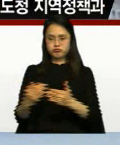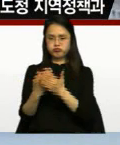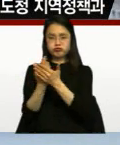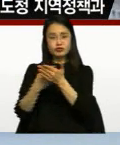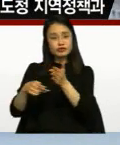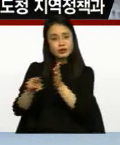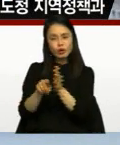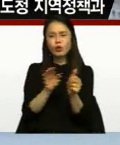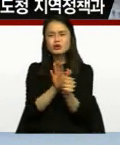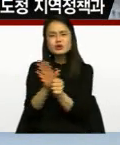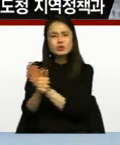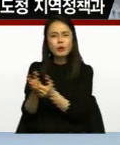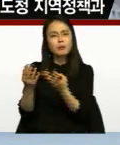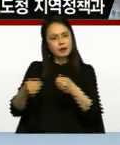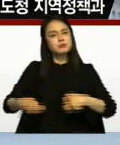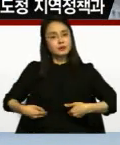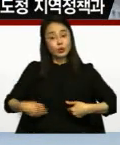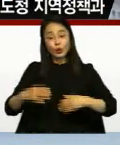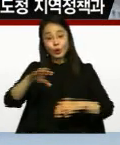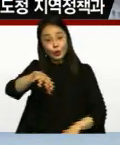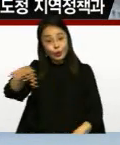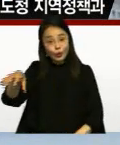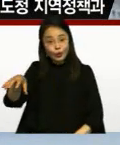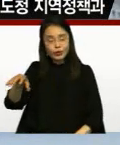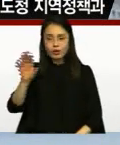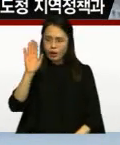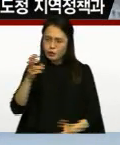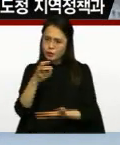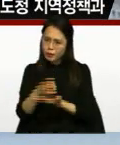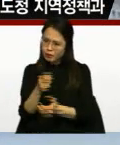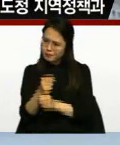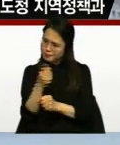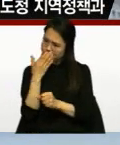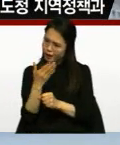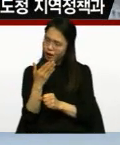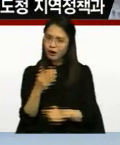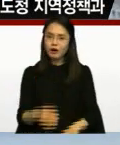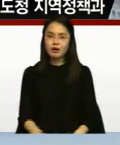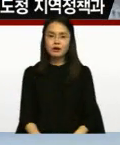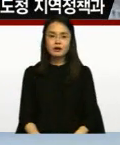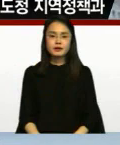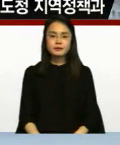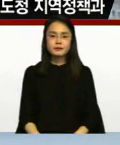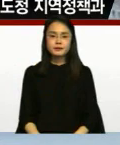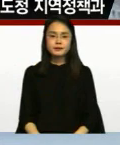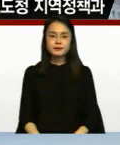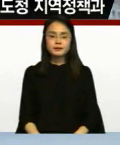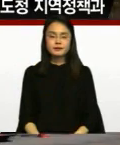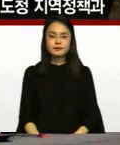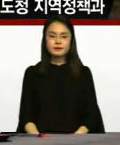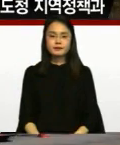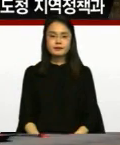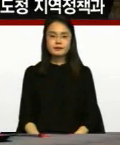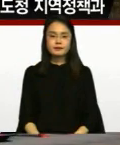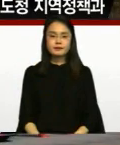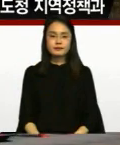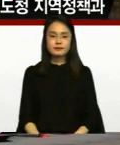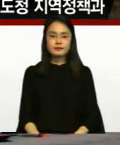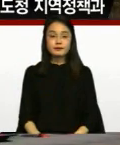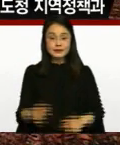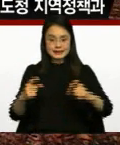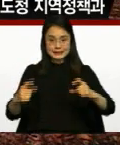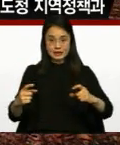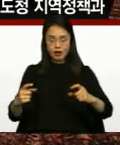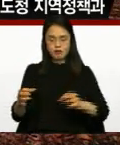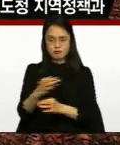동력이 필요한 지역들입니다. 이 개선안이 대책이 될수 있겠습니까? 예, 저희는 이 지역 발전에